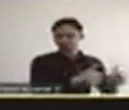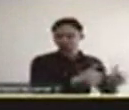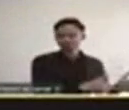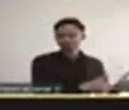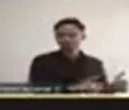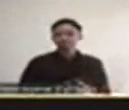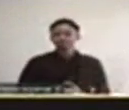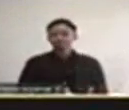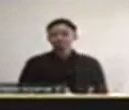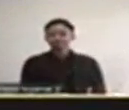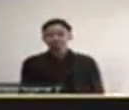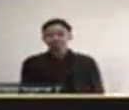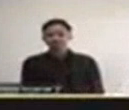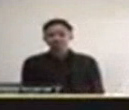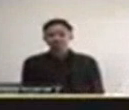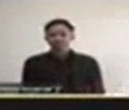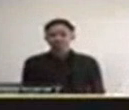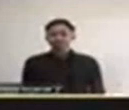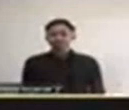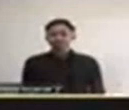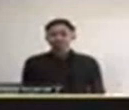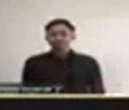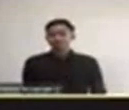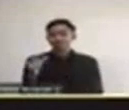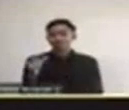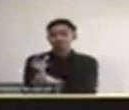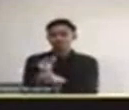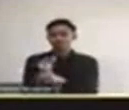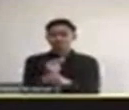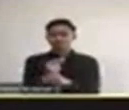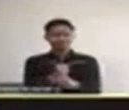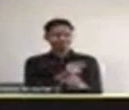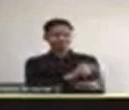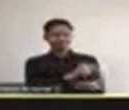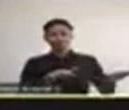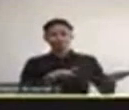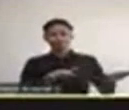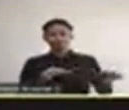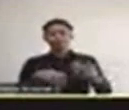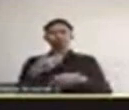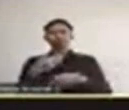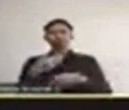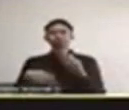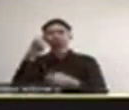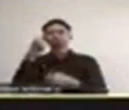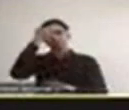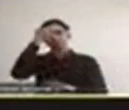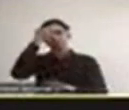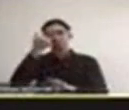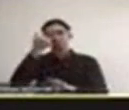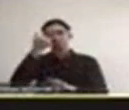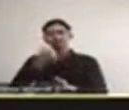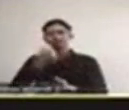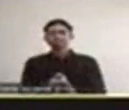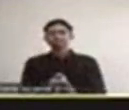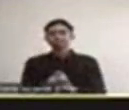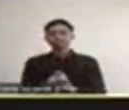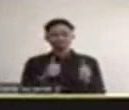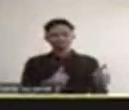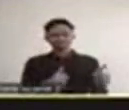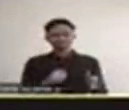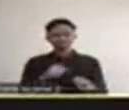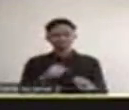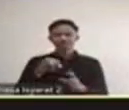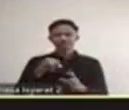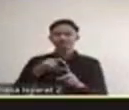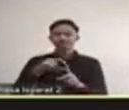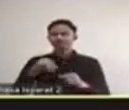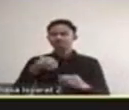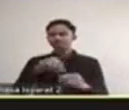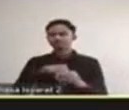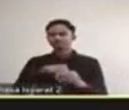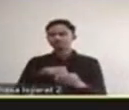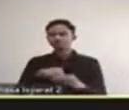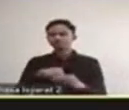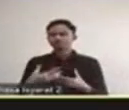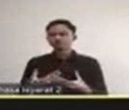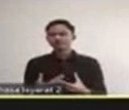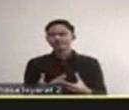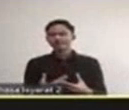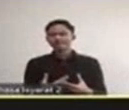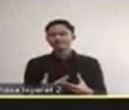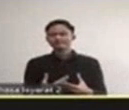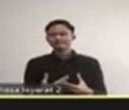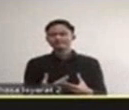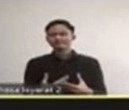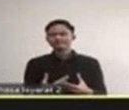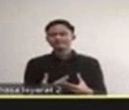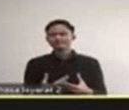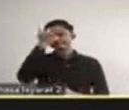siswa, guru, dan orang tua dalam proses belajar mengajar. IDAI menganjurkan KBM tetap dilaksanakan melalui skema pembelajaran jarak jauh, baik